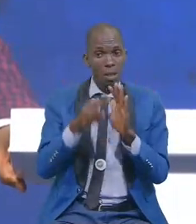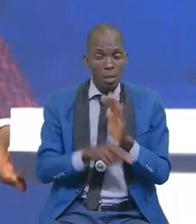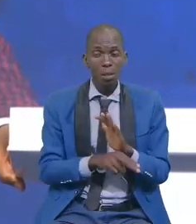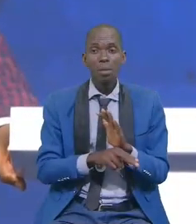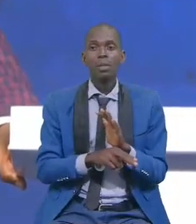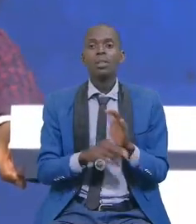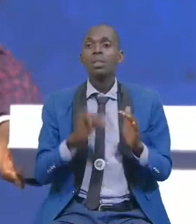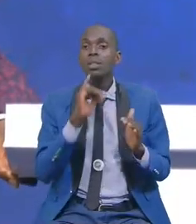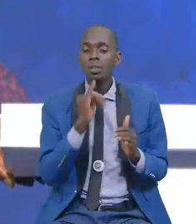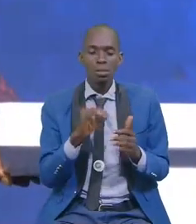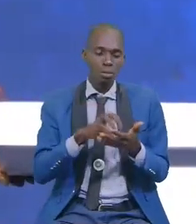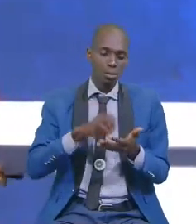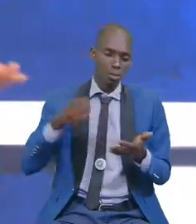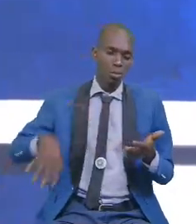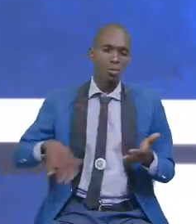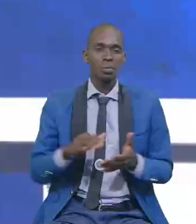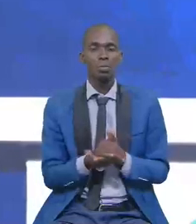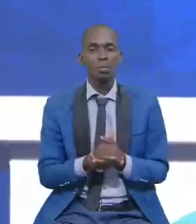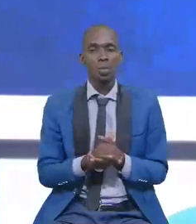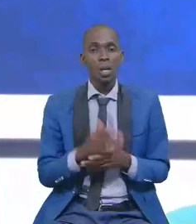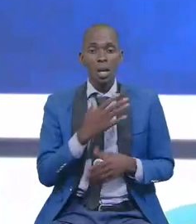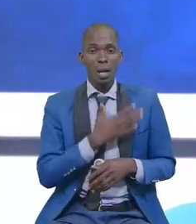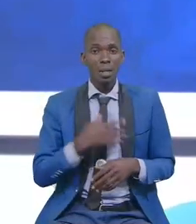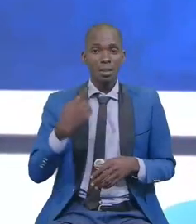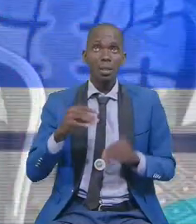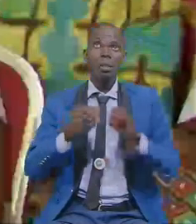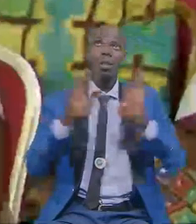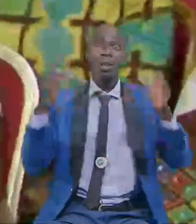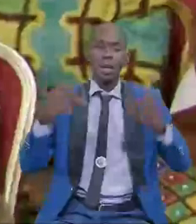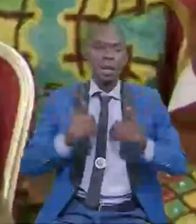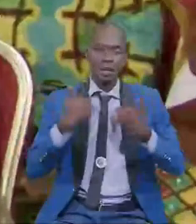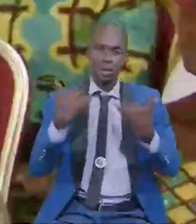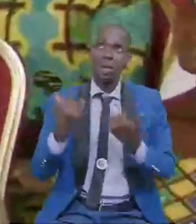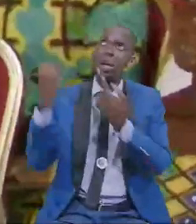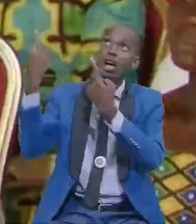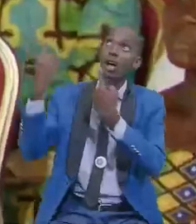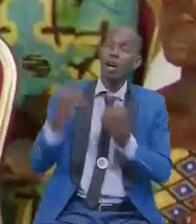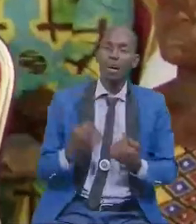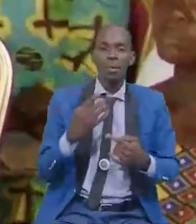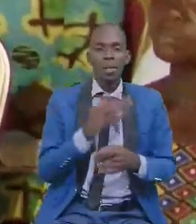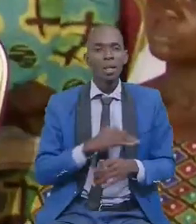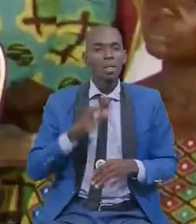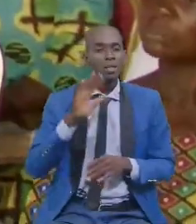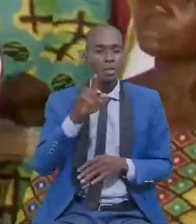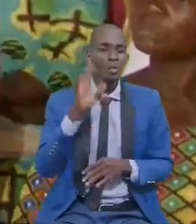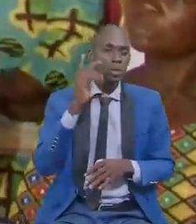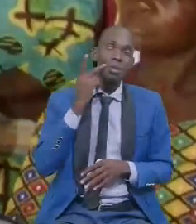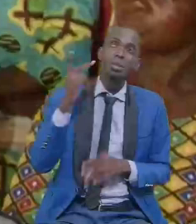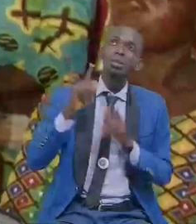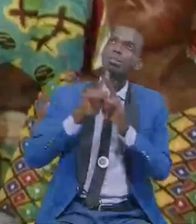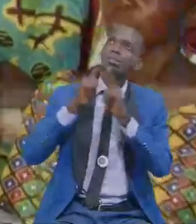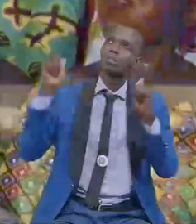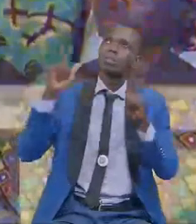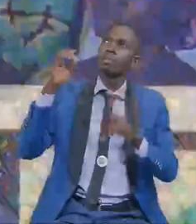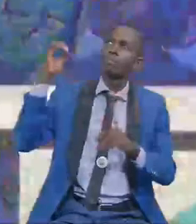Les ténèbres morales sont passées et la lumière est venue maintenant. Tu as vu une grande lumière.